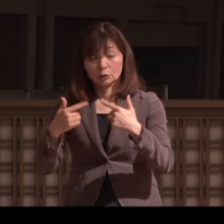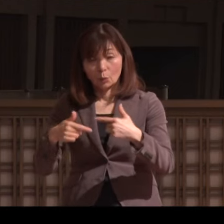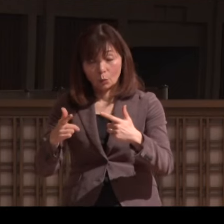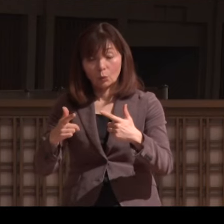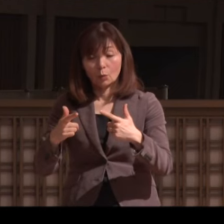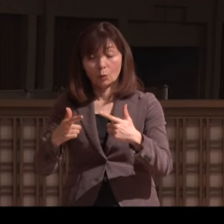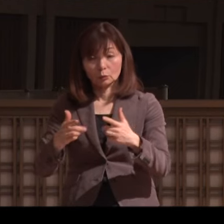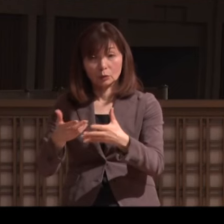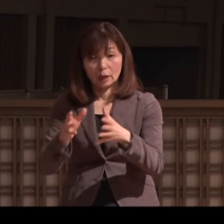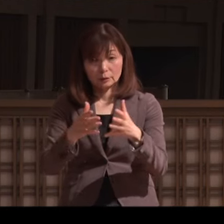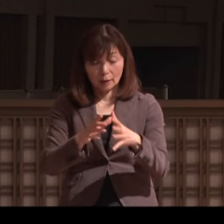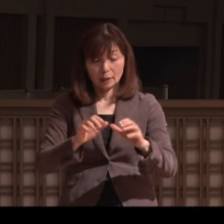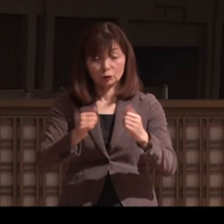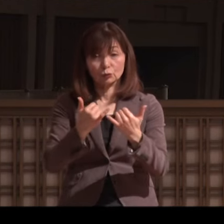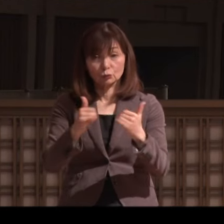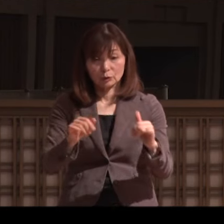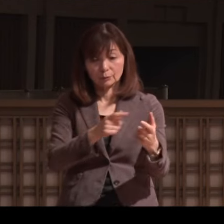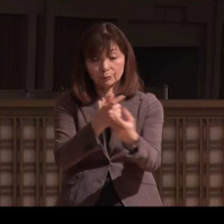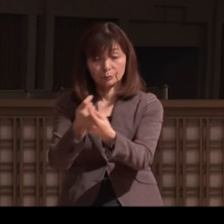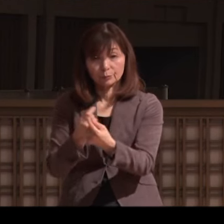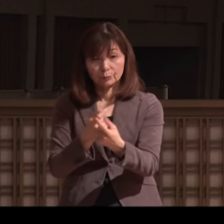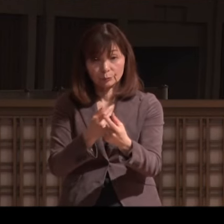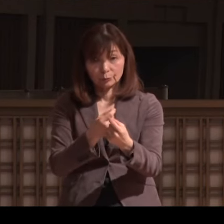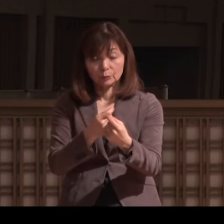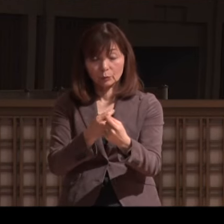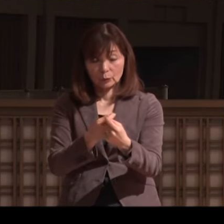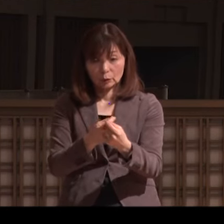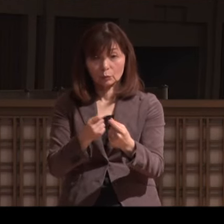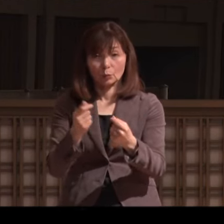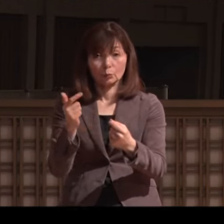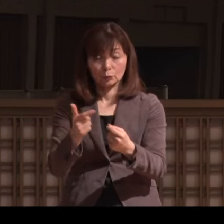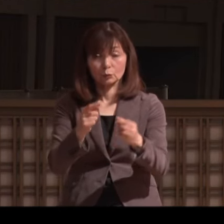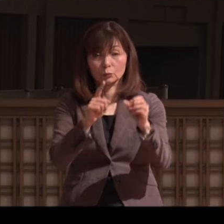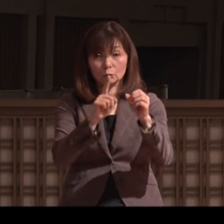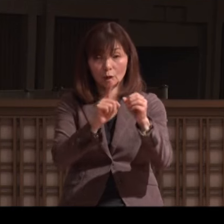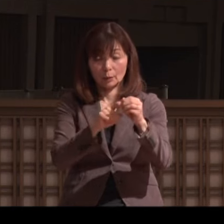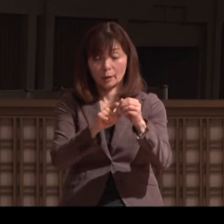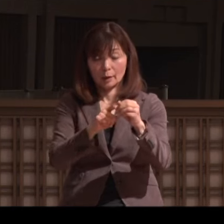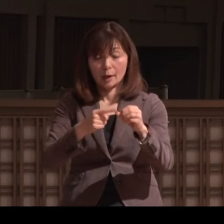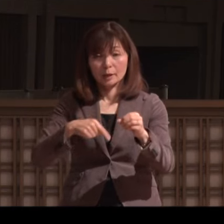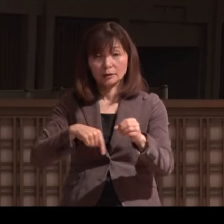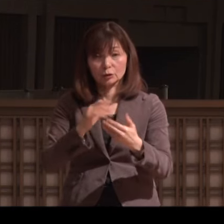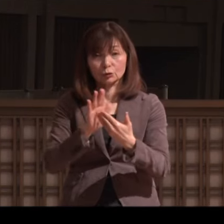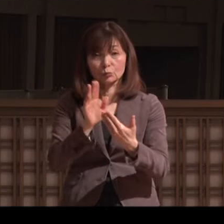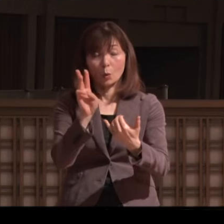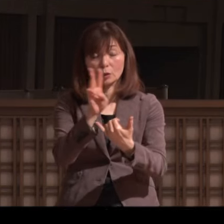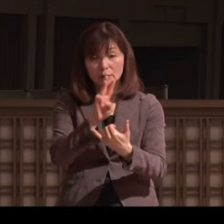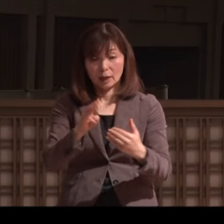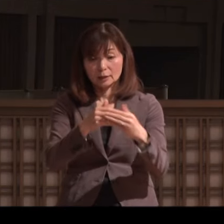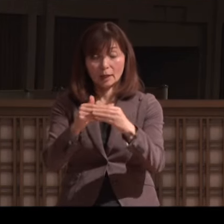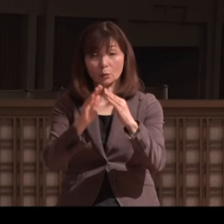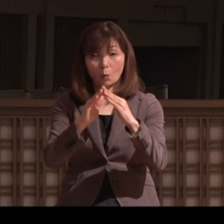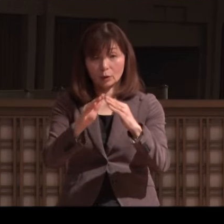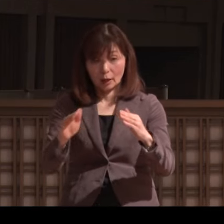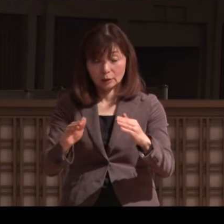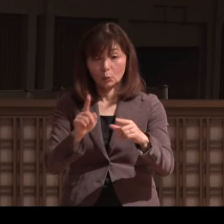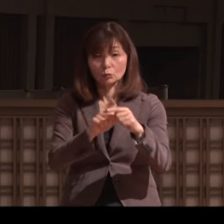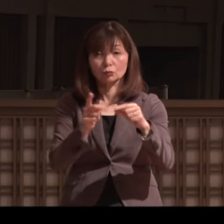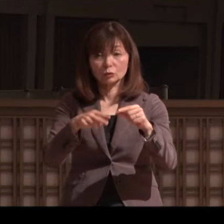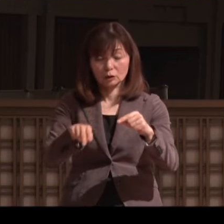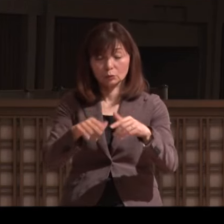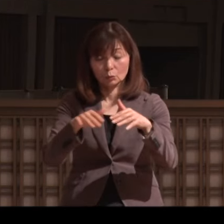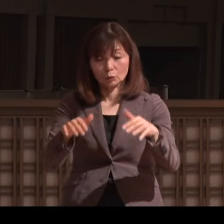間の新たな協力体制を実現するための事業として自主防再開連合会を中心とするえ組織づりもして